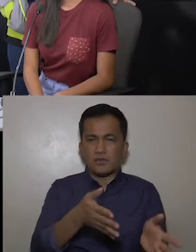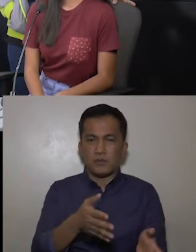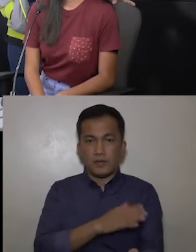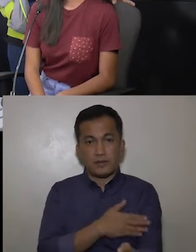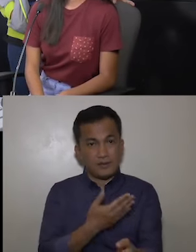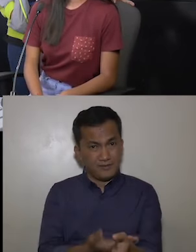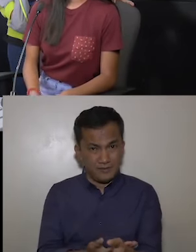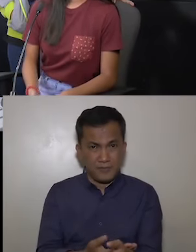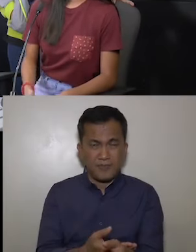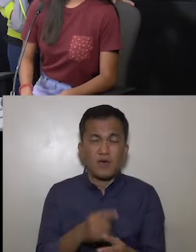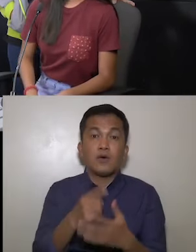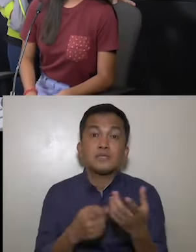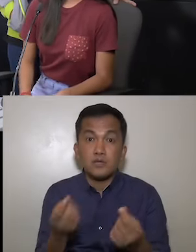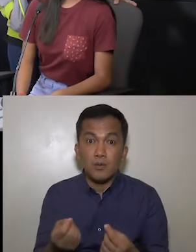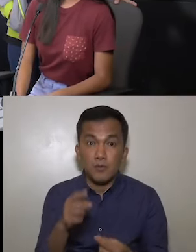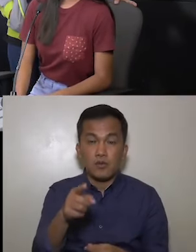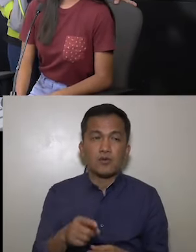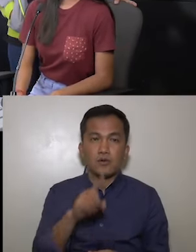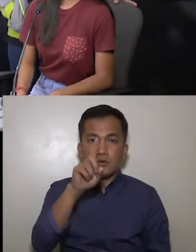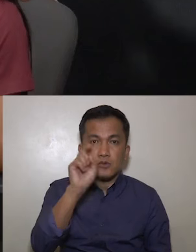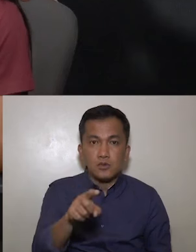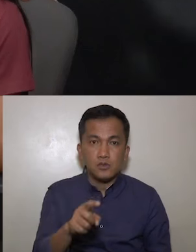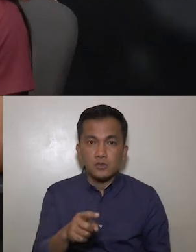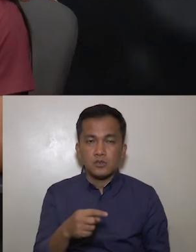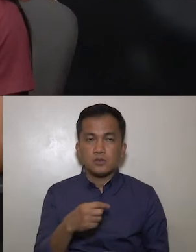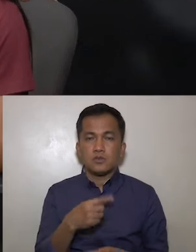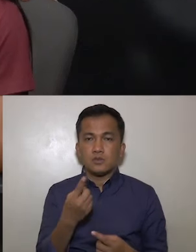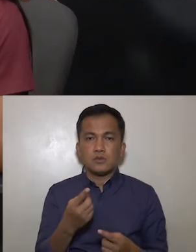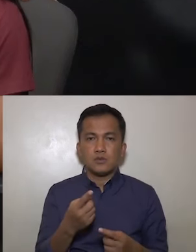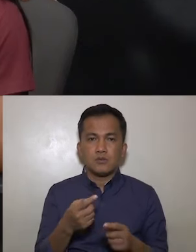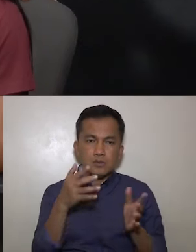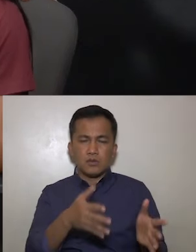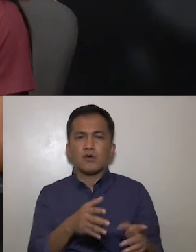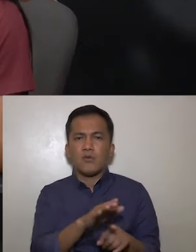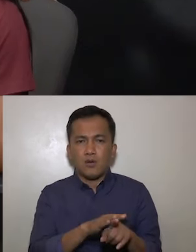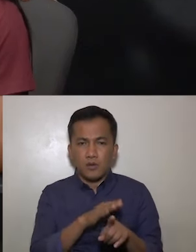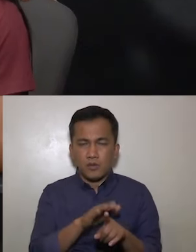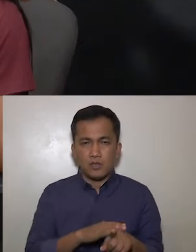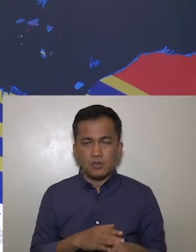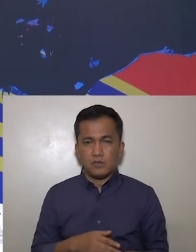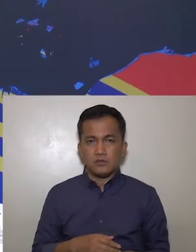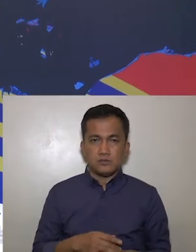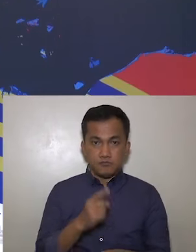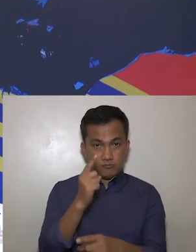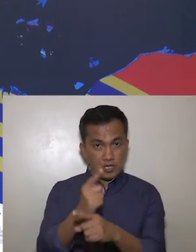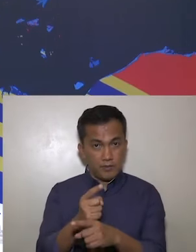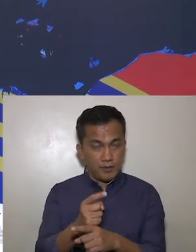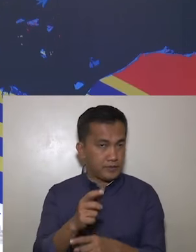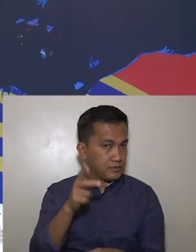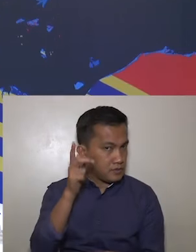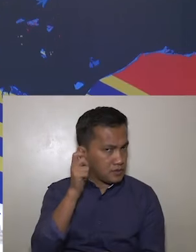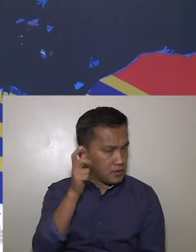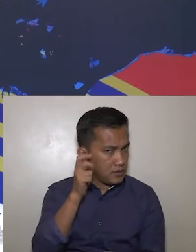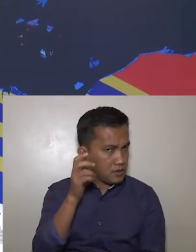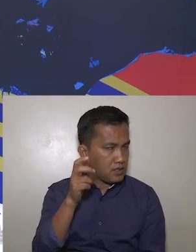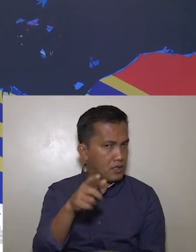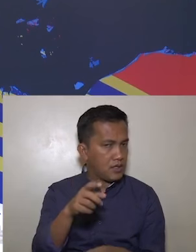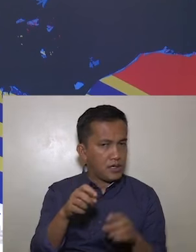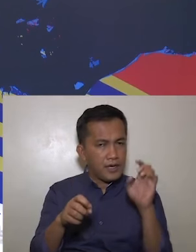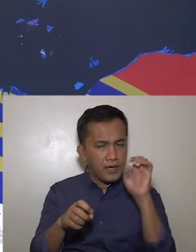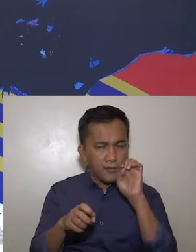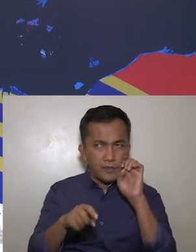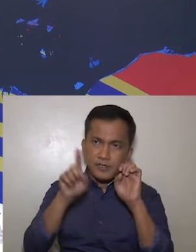ang mga anak mo. Anong ginawa mo? Ginawa kaming parang kalawa. Tama ba yung narinig ko, Ma'am